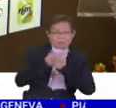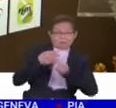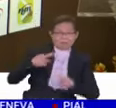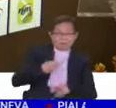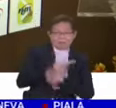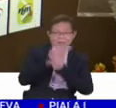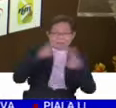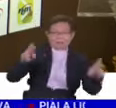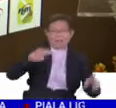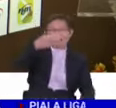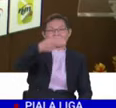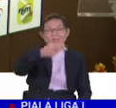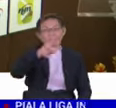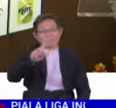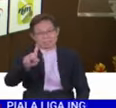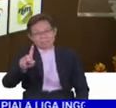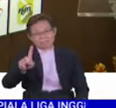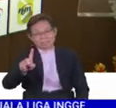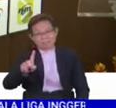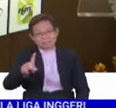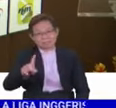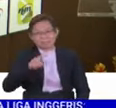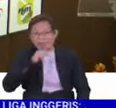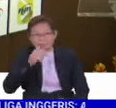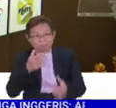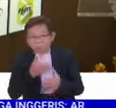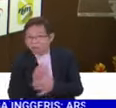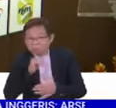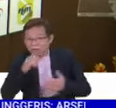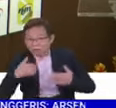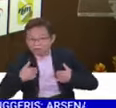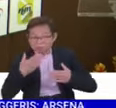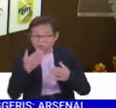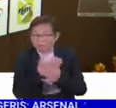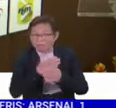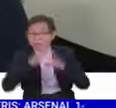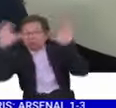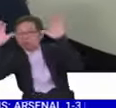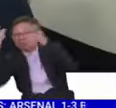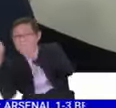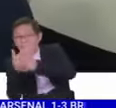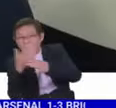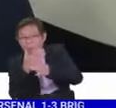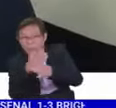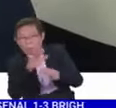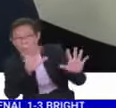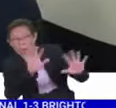kualiti HD ya. Tidak diganggu dengan cuaca.